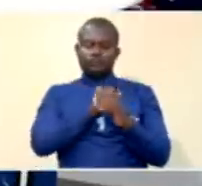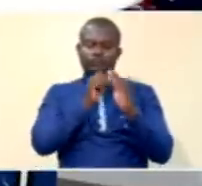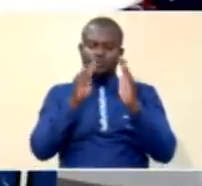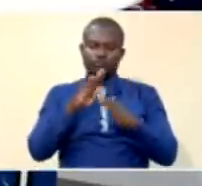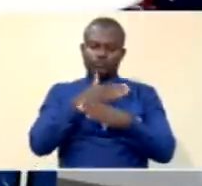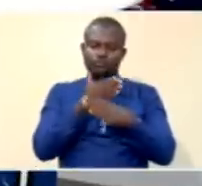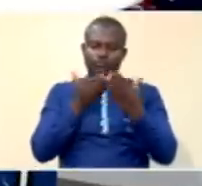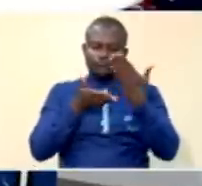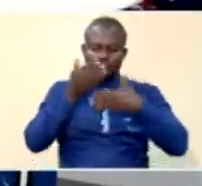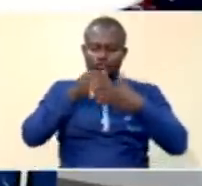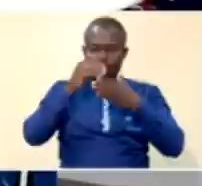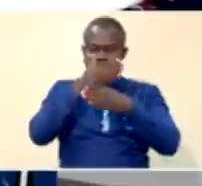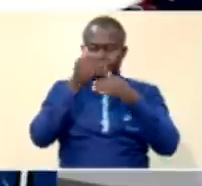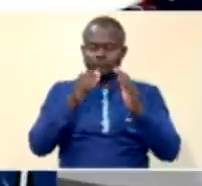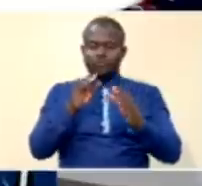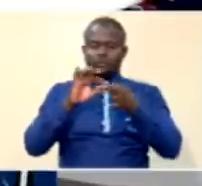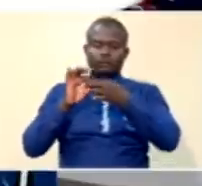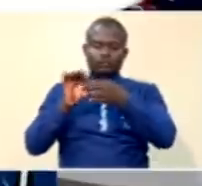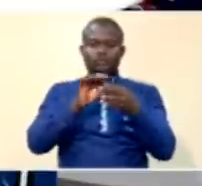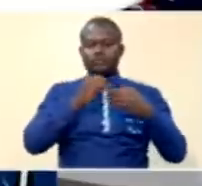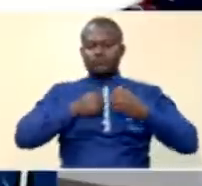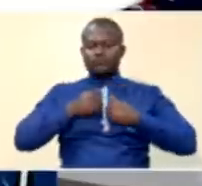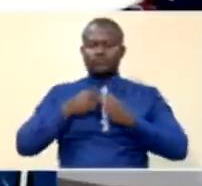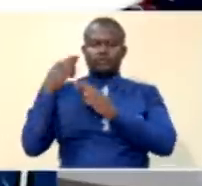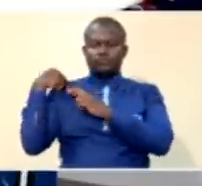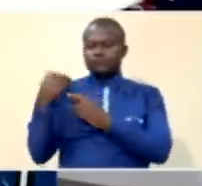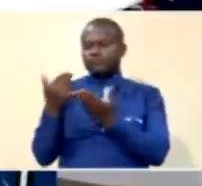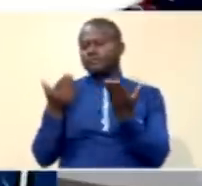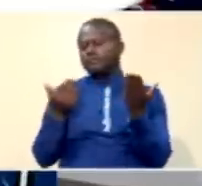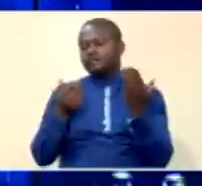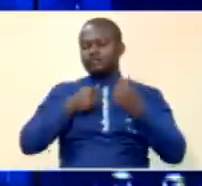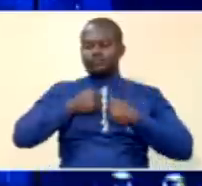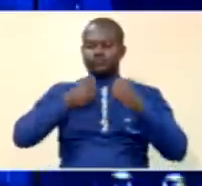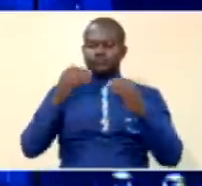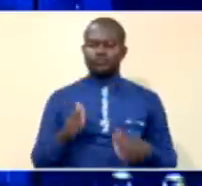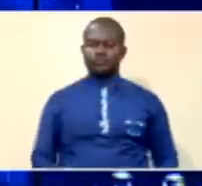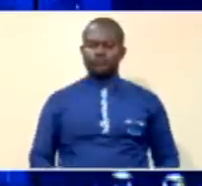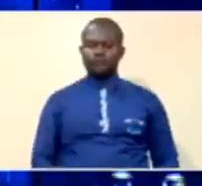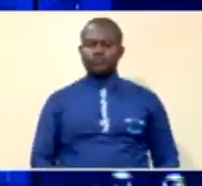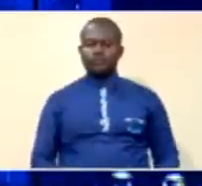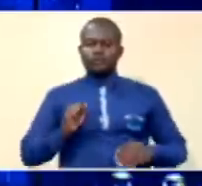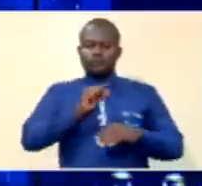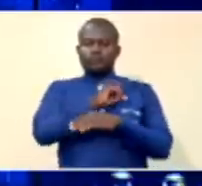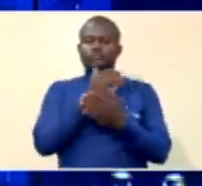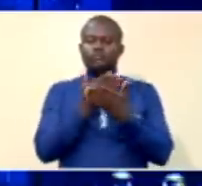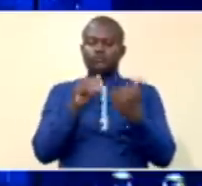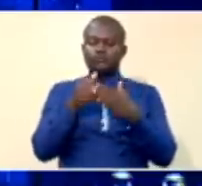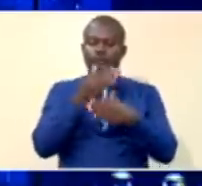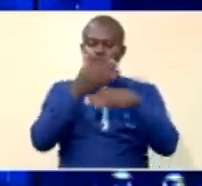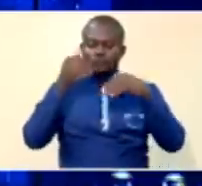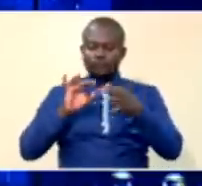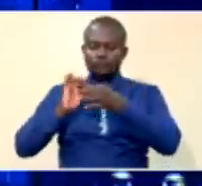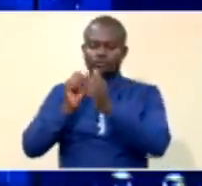ibitekerezo na Minisiteri y'Ubumwe bw'Abanyarwanda n'inshingano mboneragihugu bagarutse kuki Abasenateri rero basabye Minisiteri